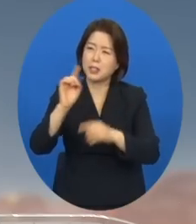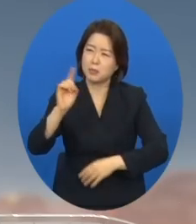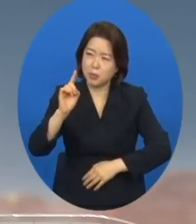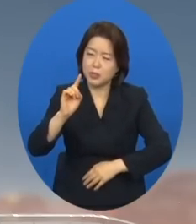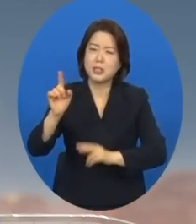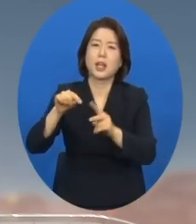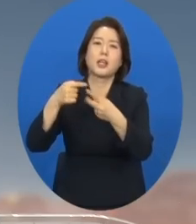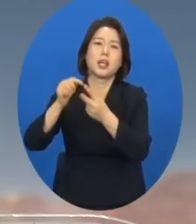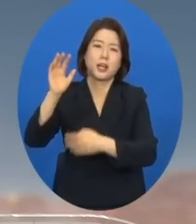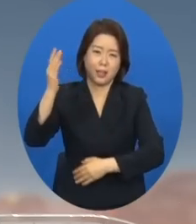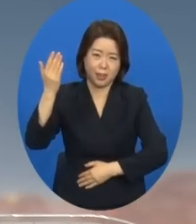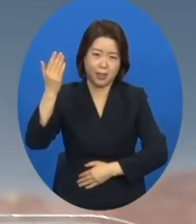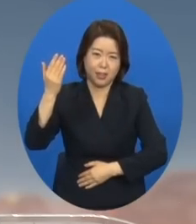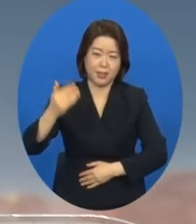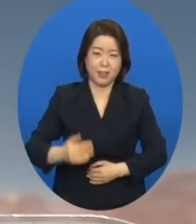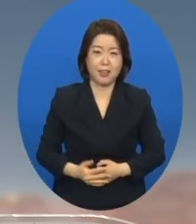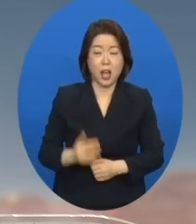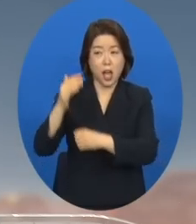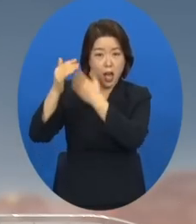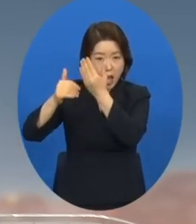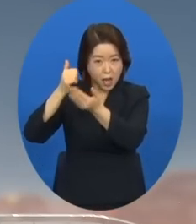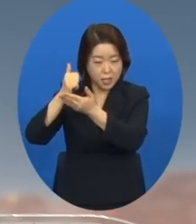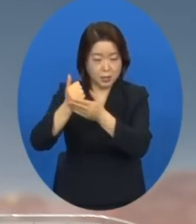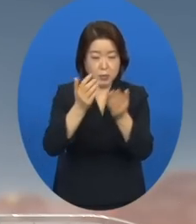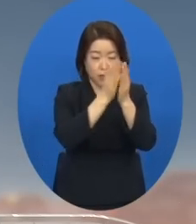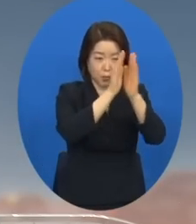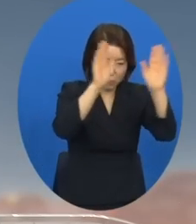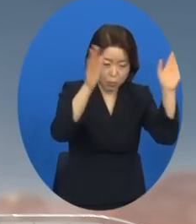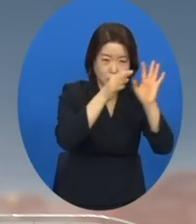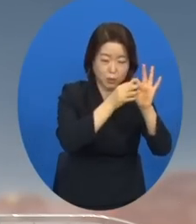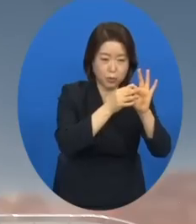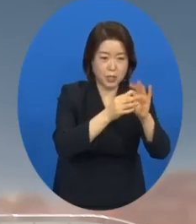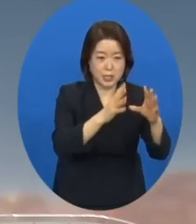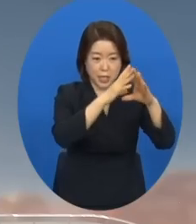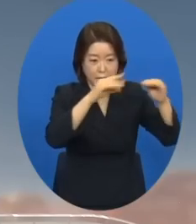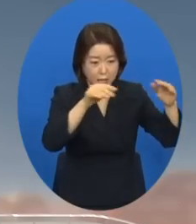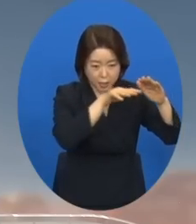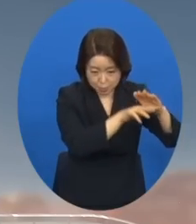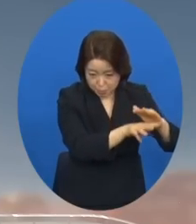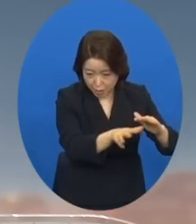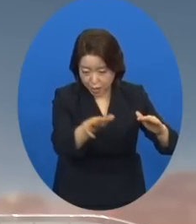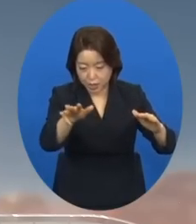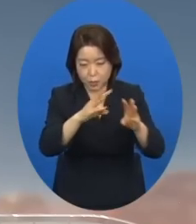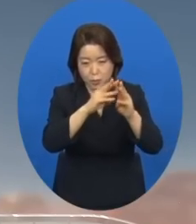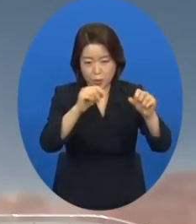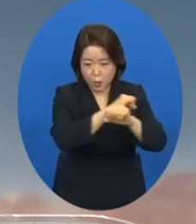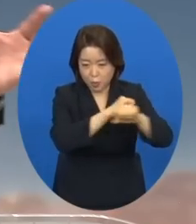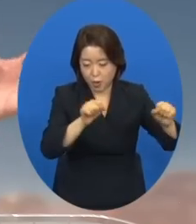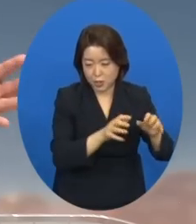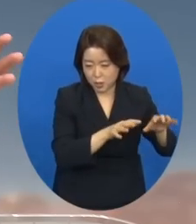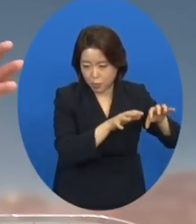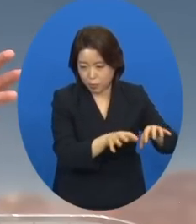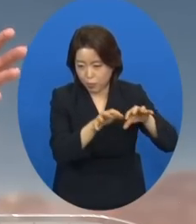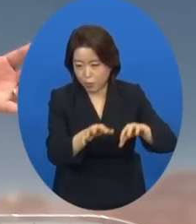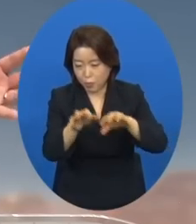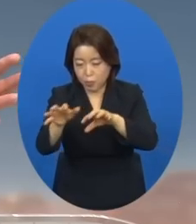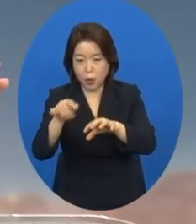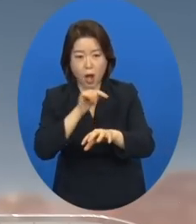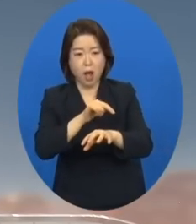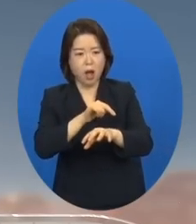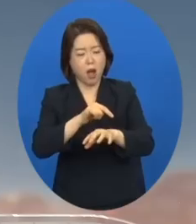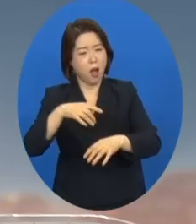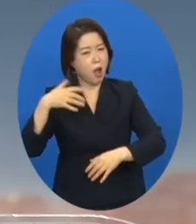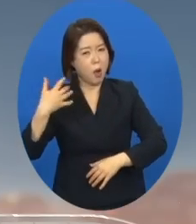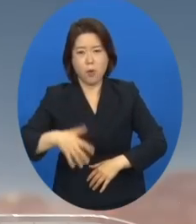시작했어요 그러니까 마치 하나님께서 모세를 통해서 애굽에서 건지시고 광야를 지나게 하셨잖아요 놀라운 일이죠